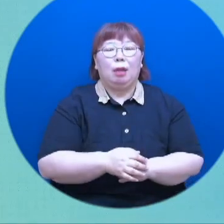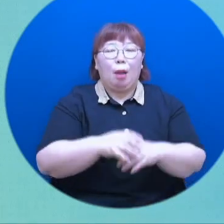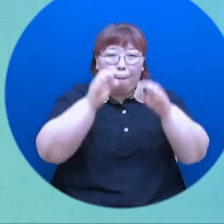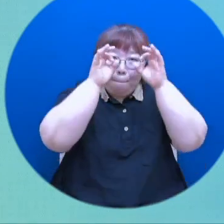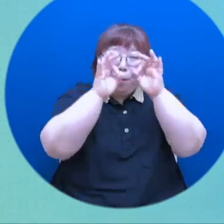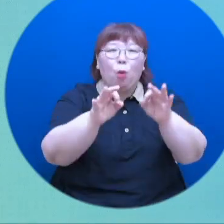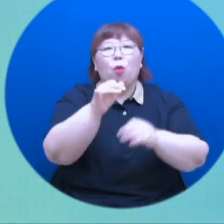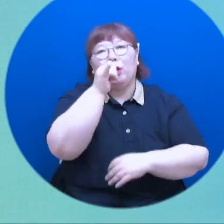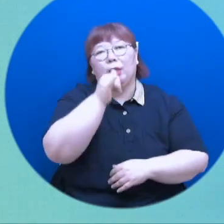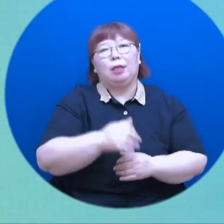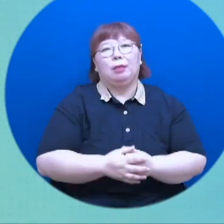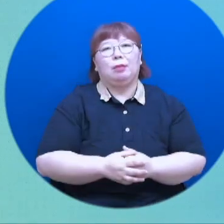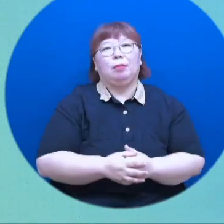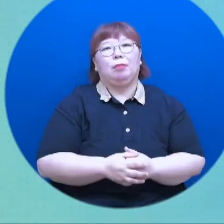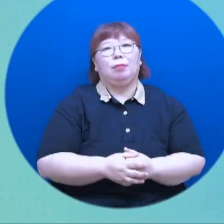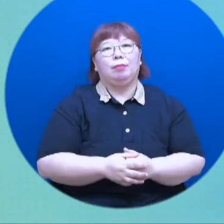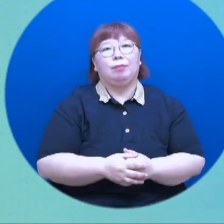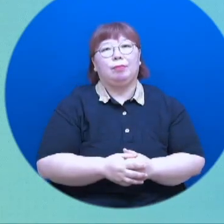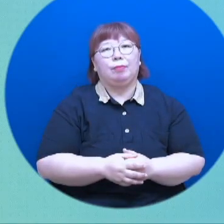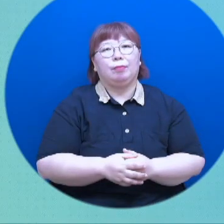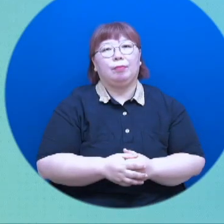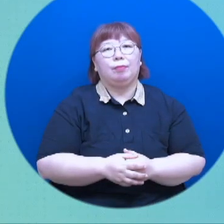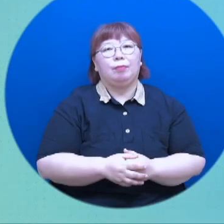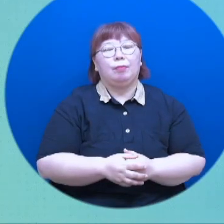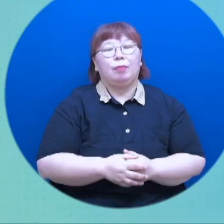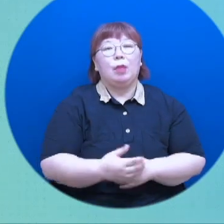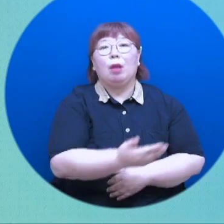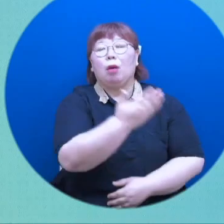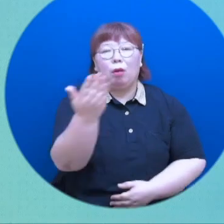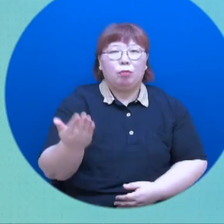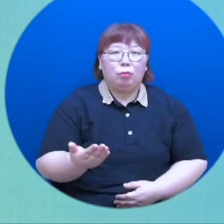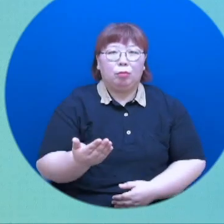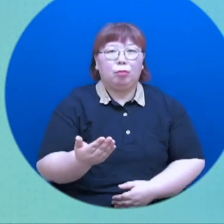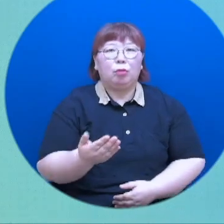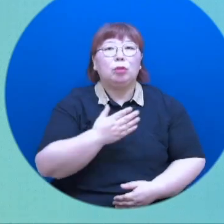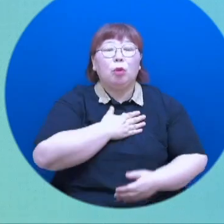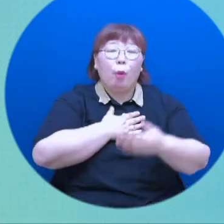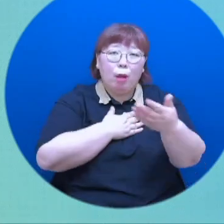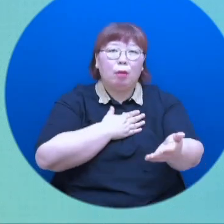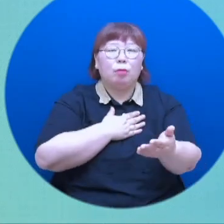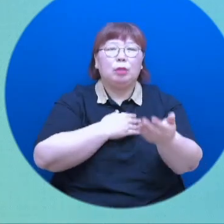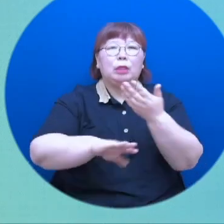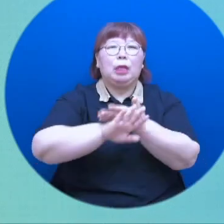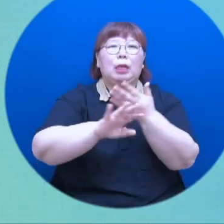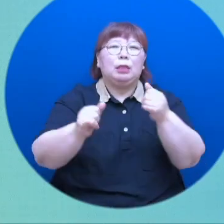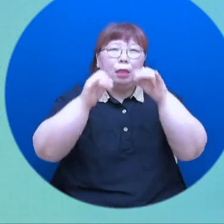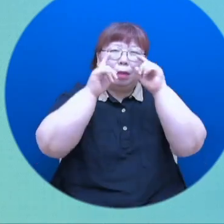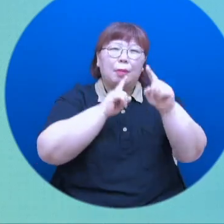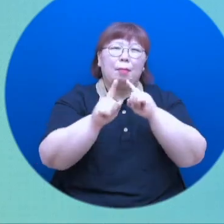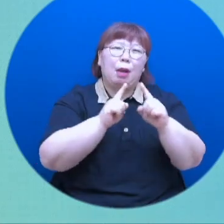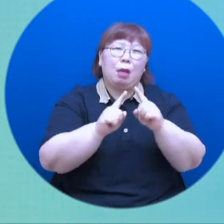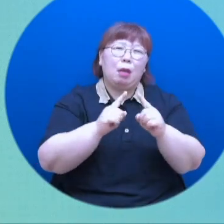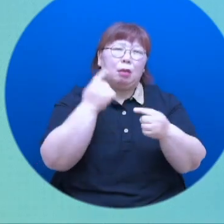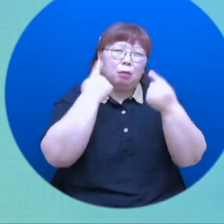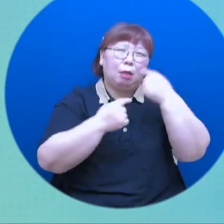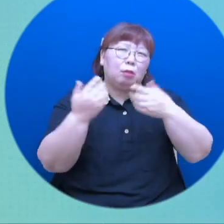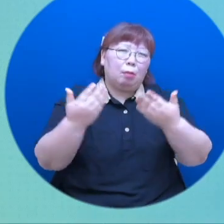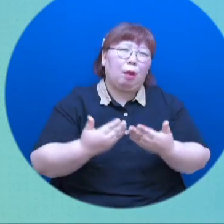보고 있다라는 거예요. 여러분, 저와 여러분이 남들이 말해요. 상처 입죠?